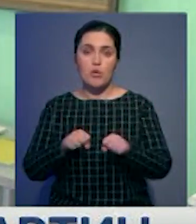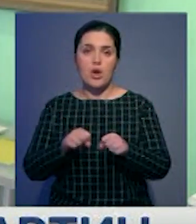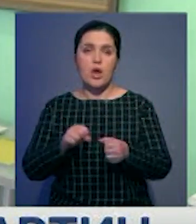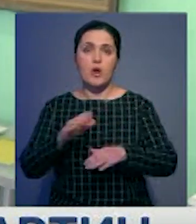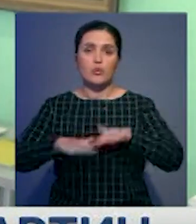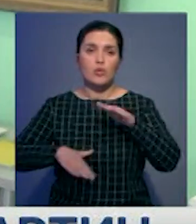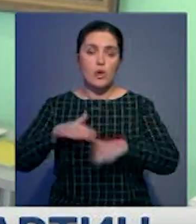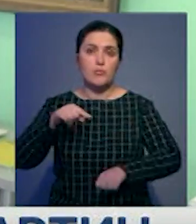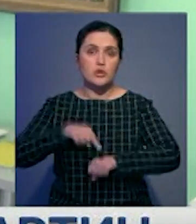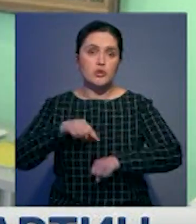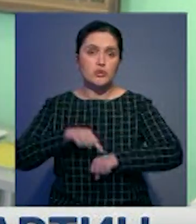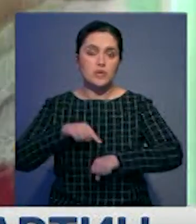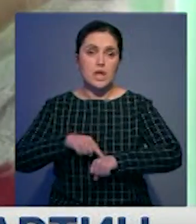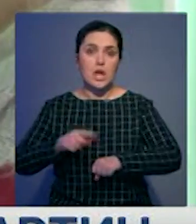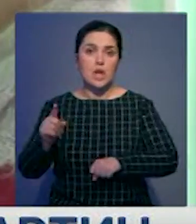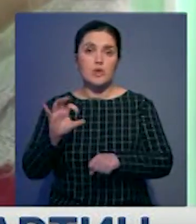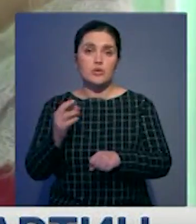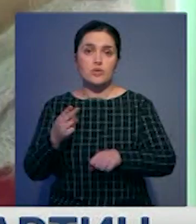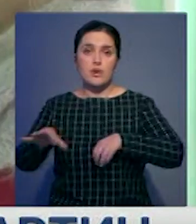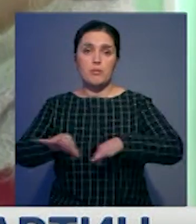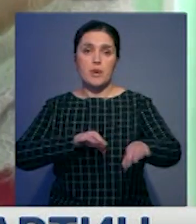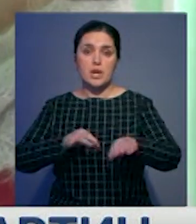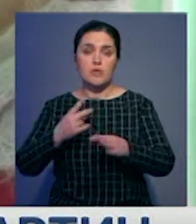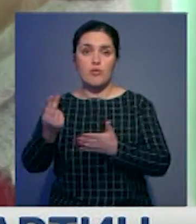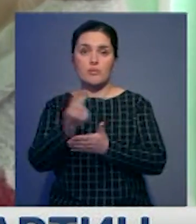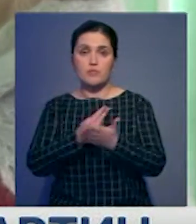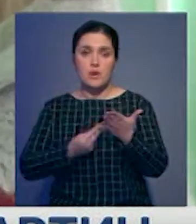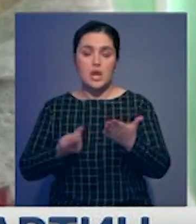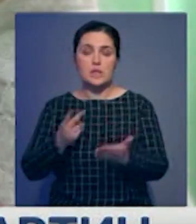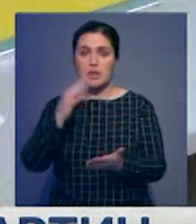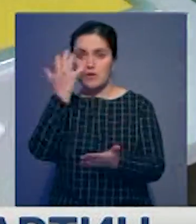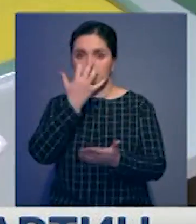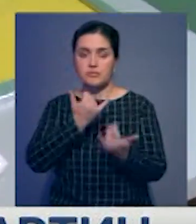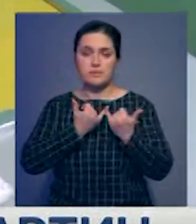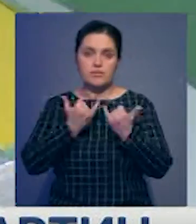можно считывать руками. Цель этого социального проекта – сделать произведения